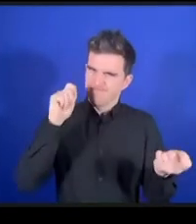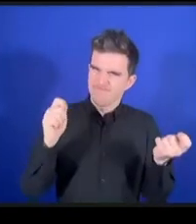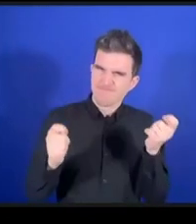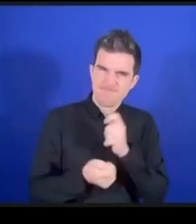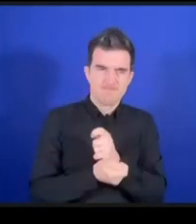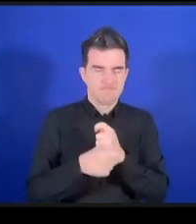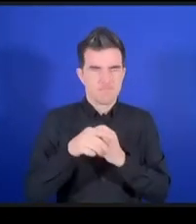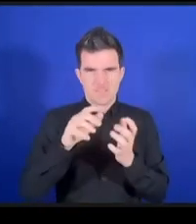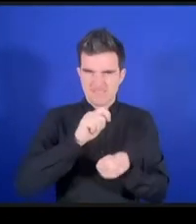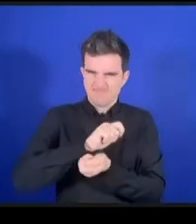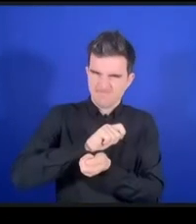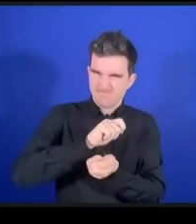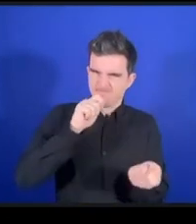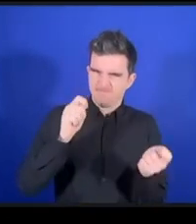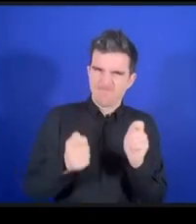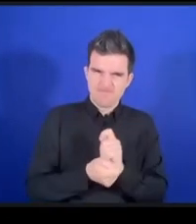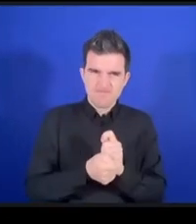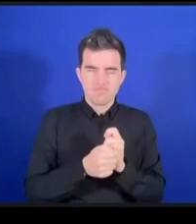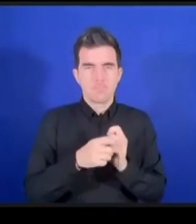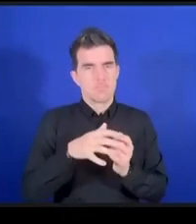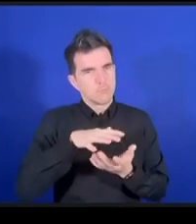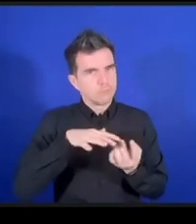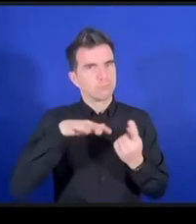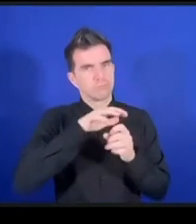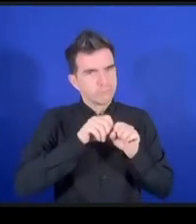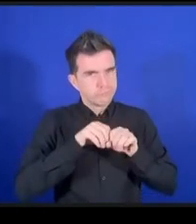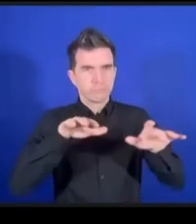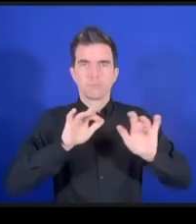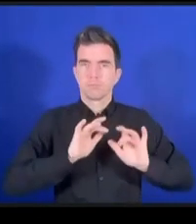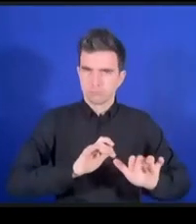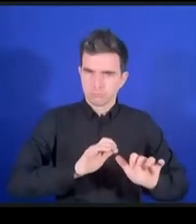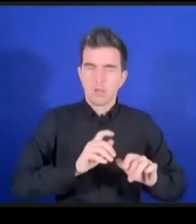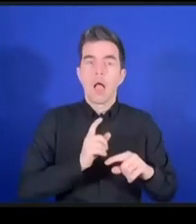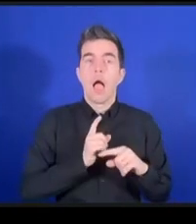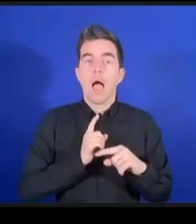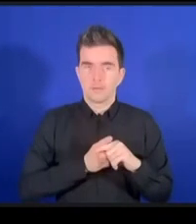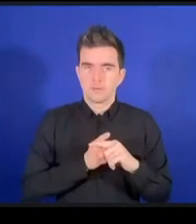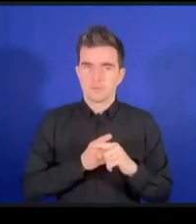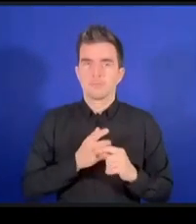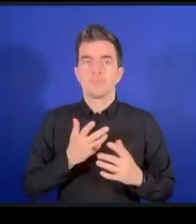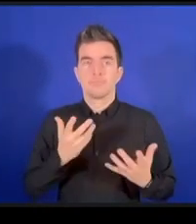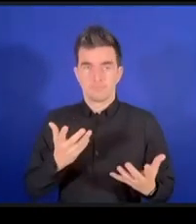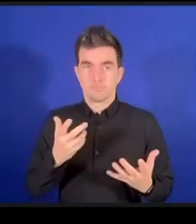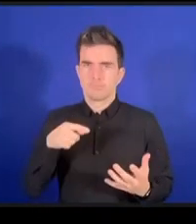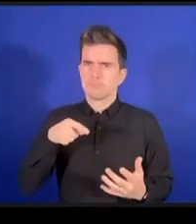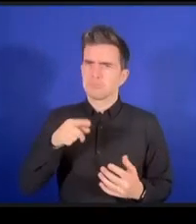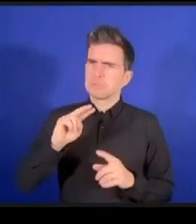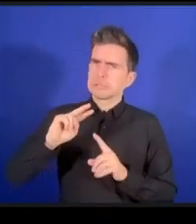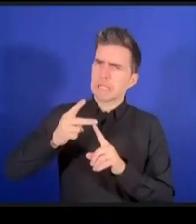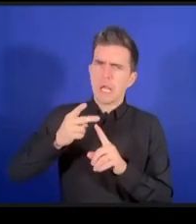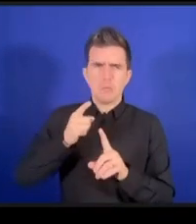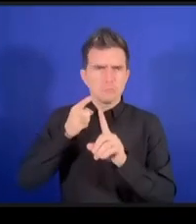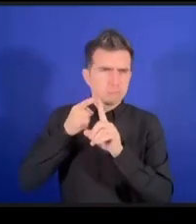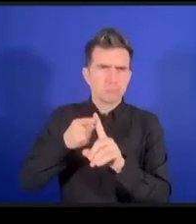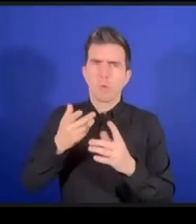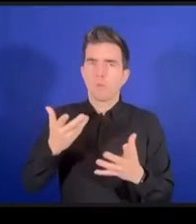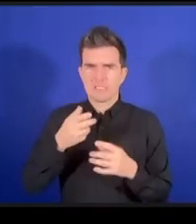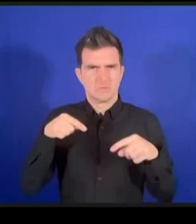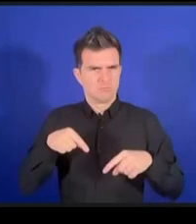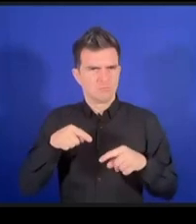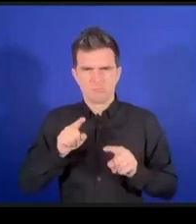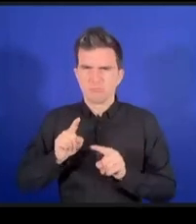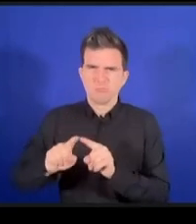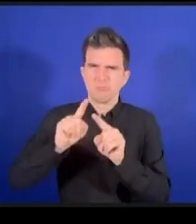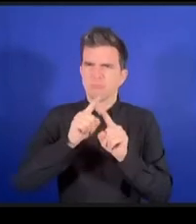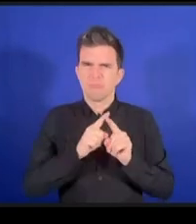заключается в улучшении доступа качества доступа для